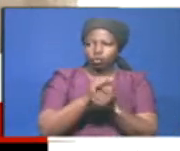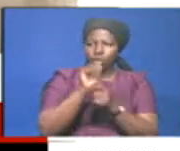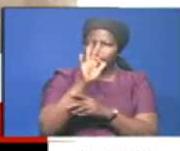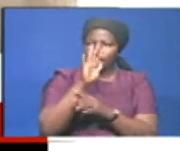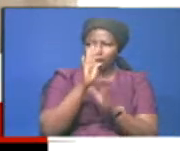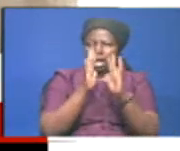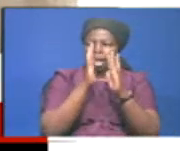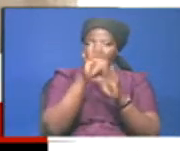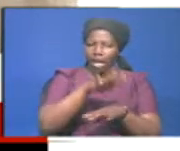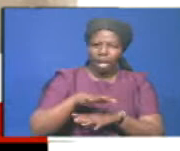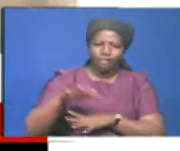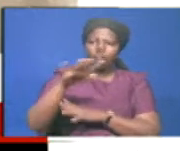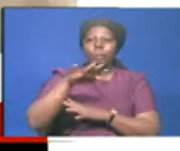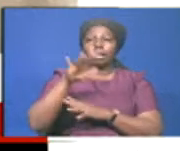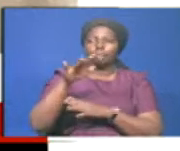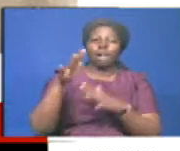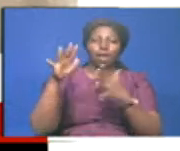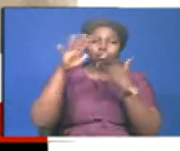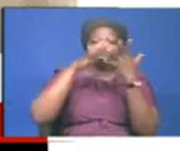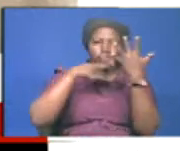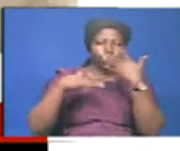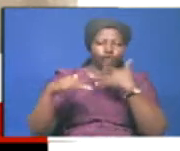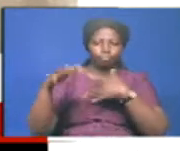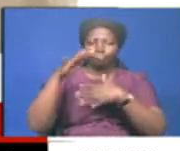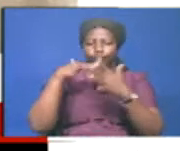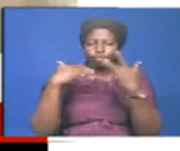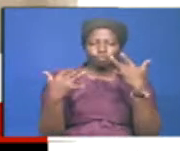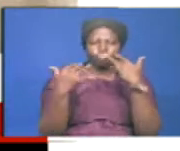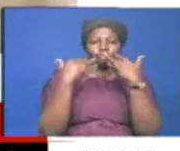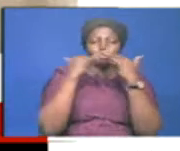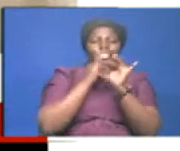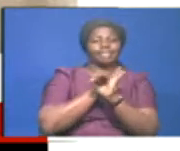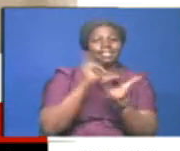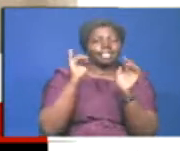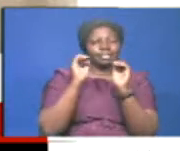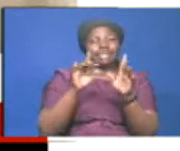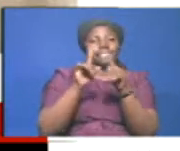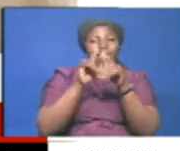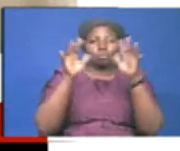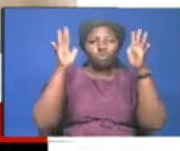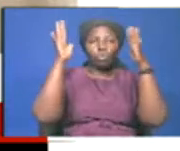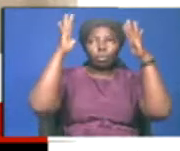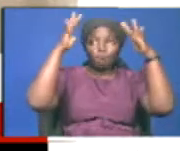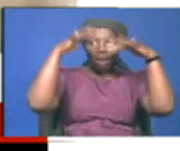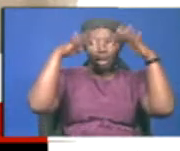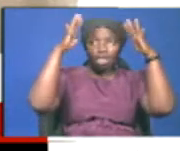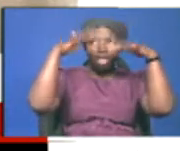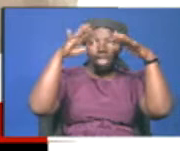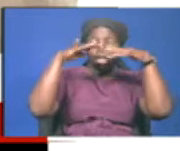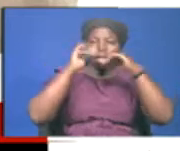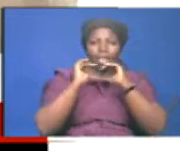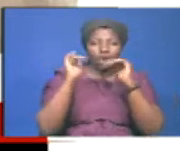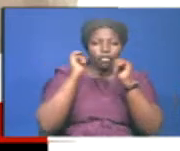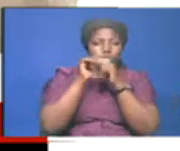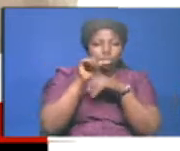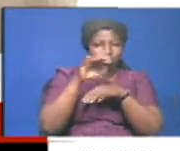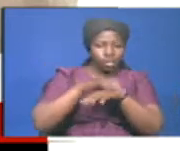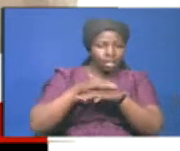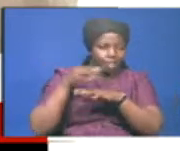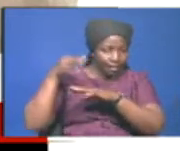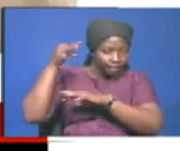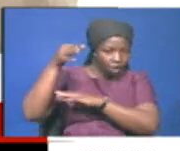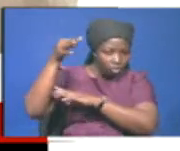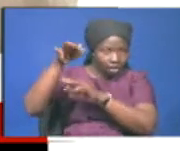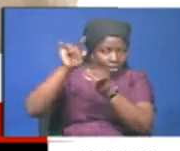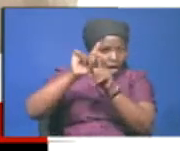haiwi safi. Ile kiwango cha mvua ambayo utapata baadaye siku za usoni pia